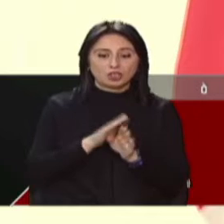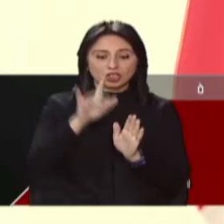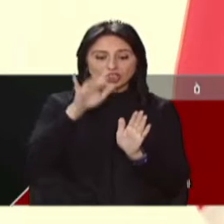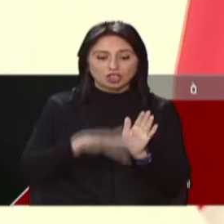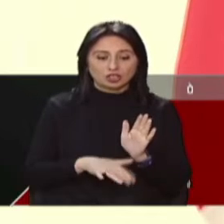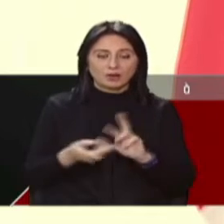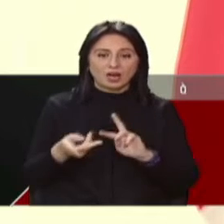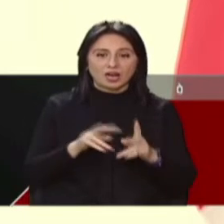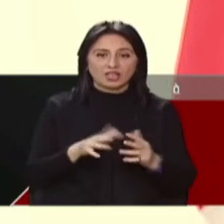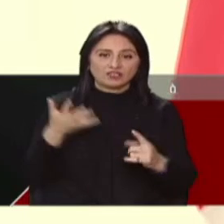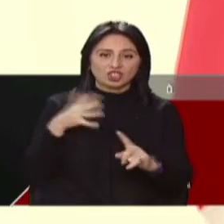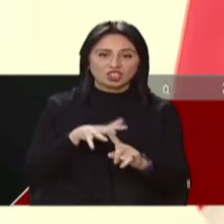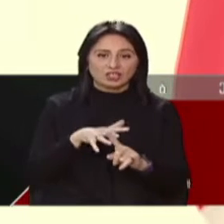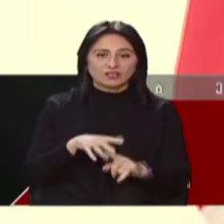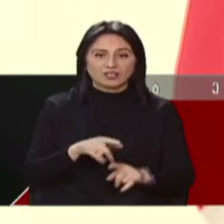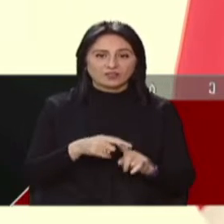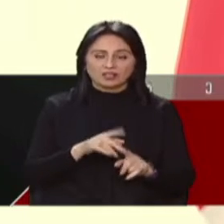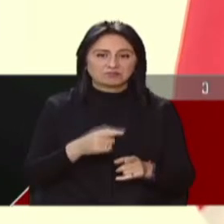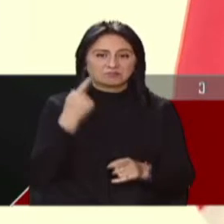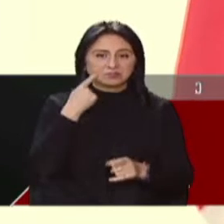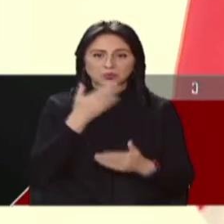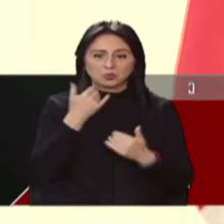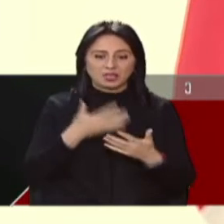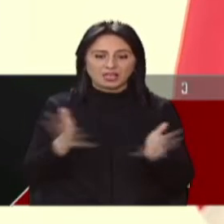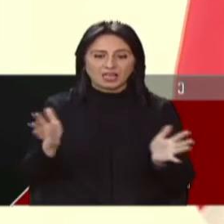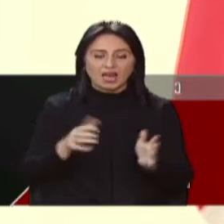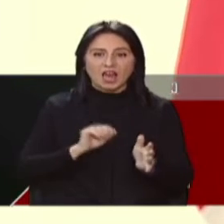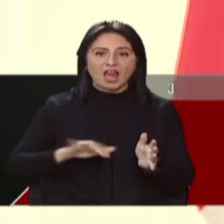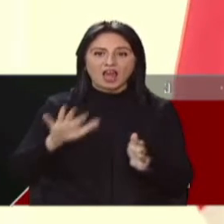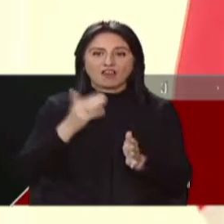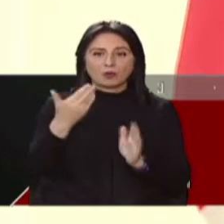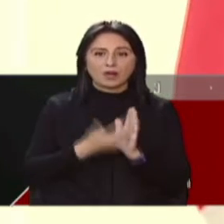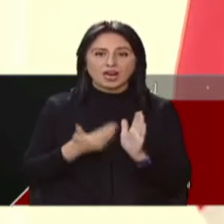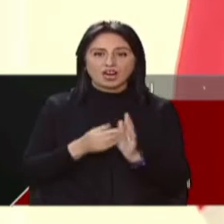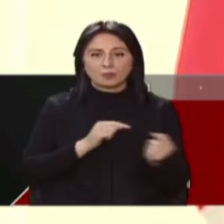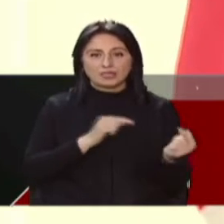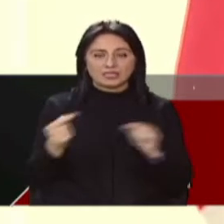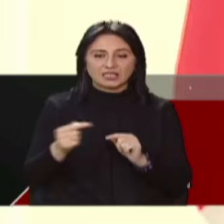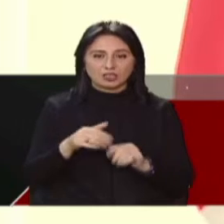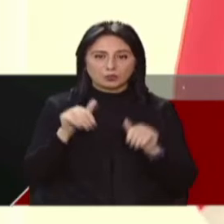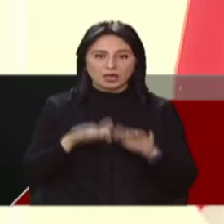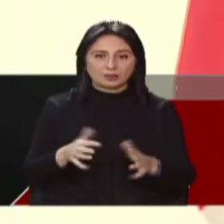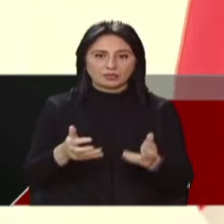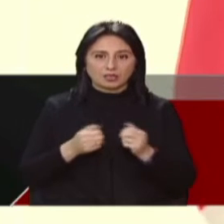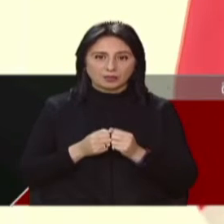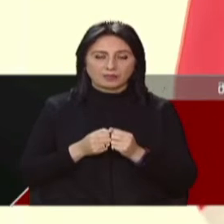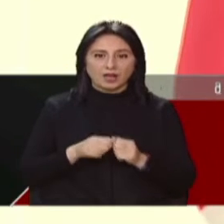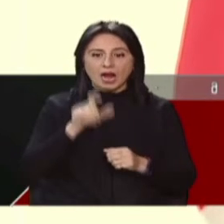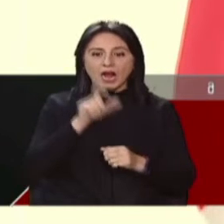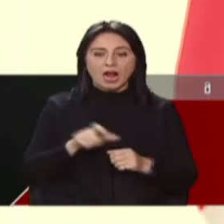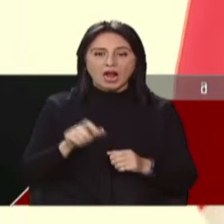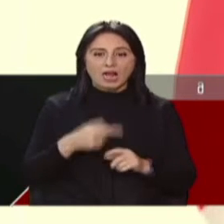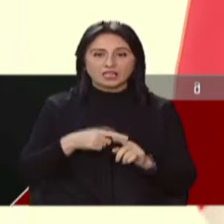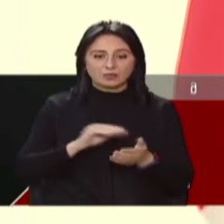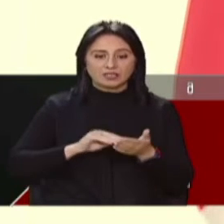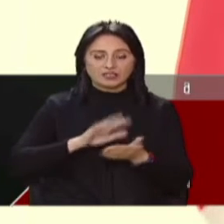შესრულებისა, ისინი გადავიდნენ შეტევაზე და არ ერიდებიან ღიად ევროპული რეკომენდაციის საწინააღმდეგო გადაწყვეტილებების მიღებას. ადამიანებს